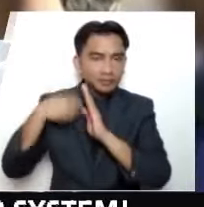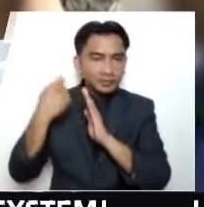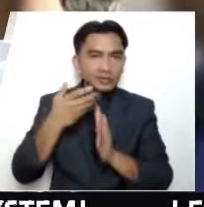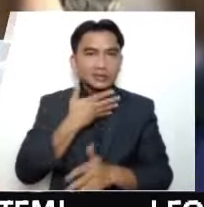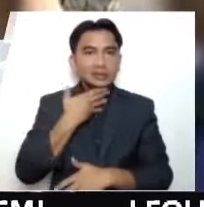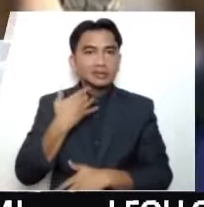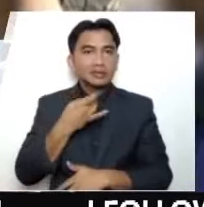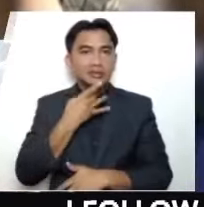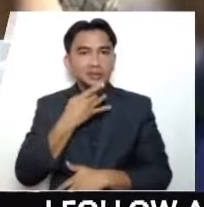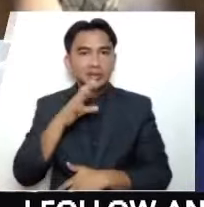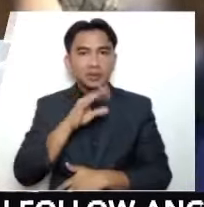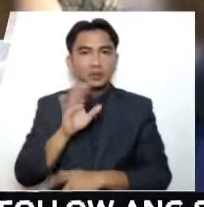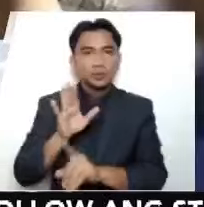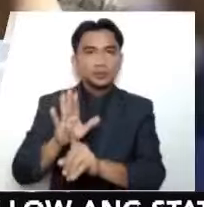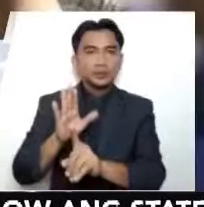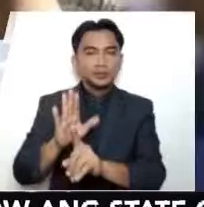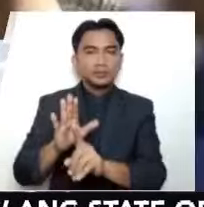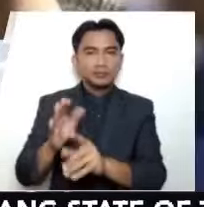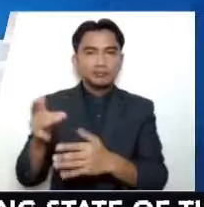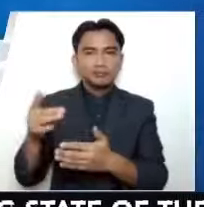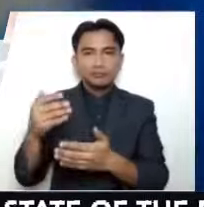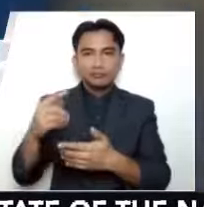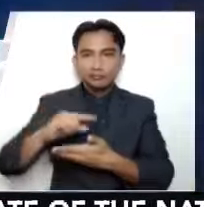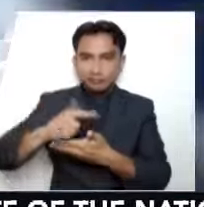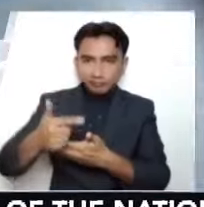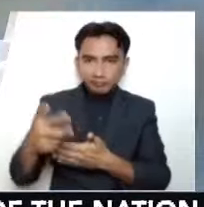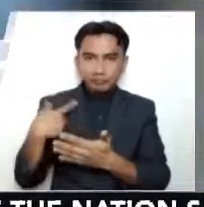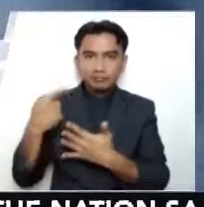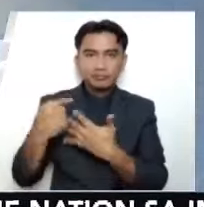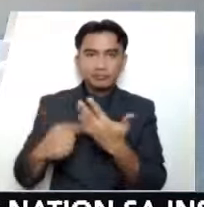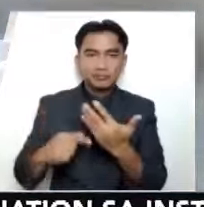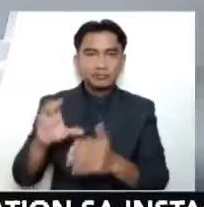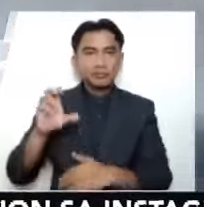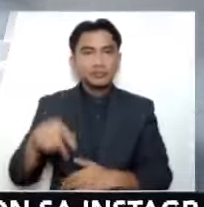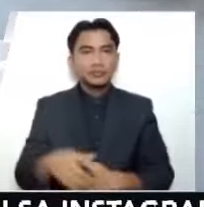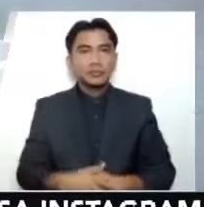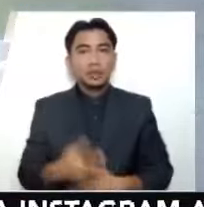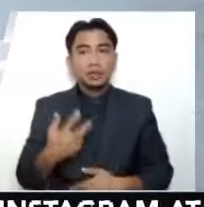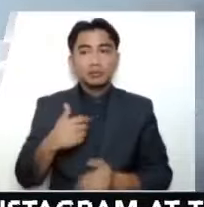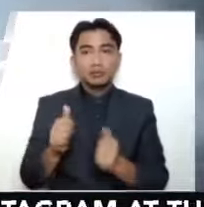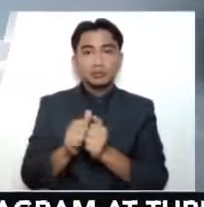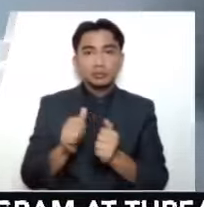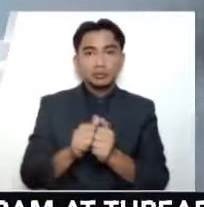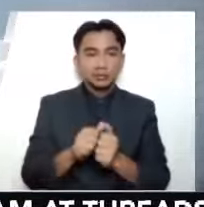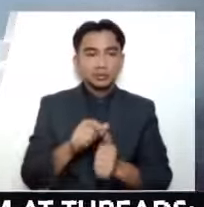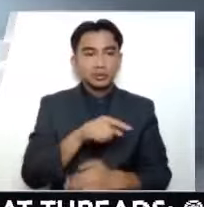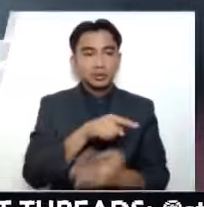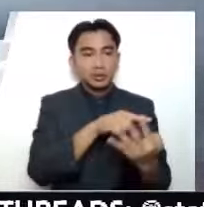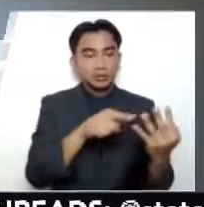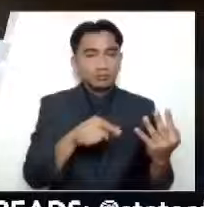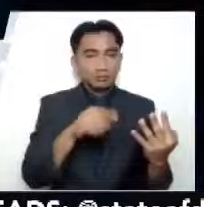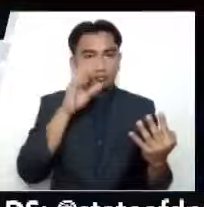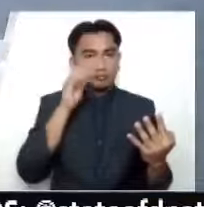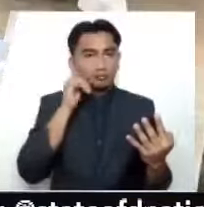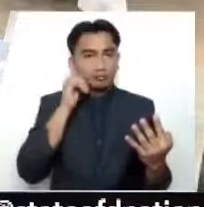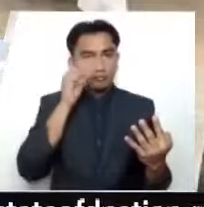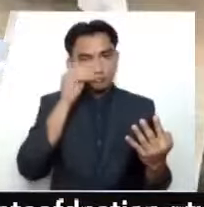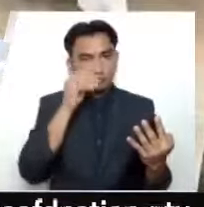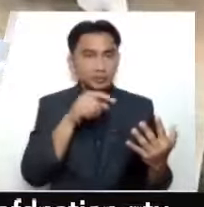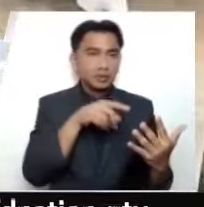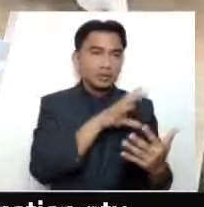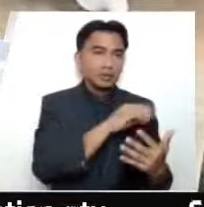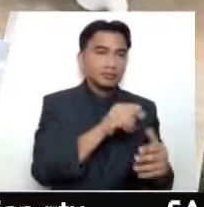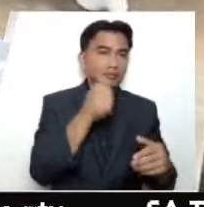suspect. Nasagip din doon ang apat na lalaki at dalawang babae na puro minor de edad. Itong suspect natin